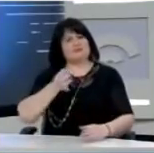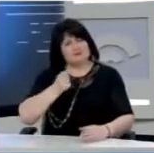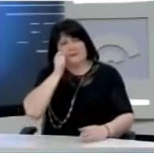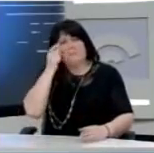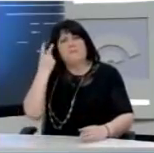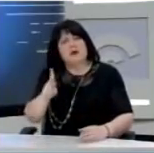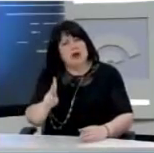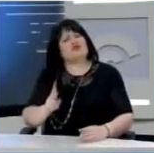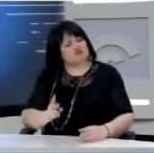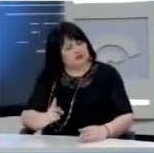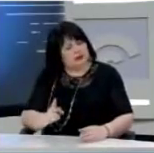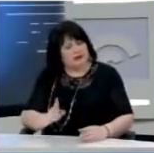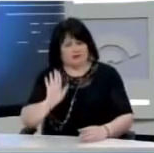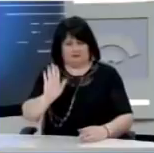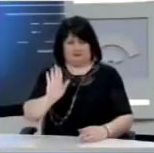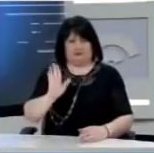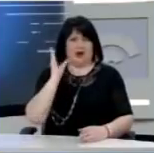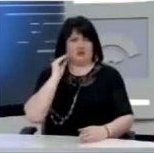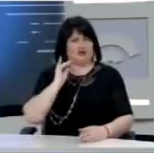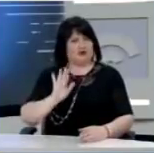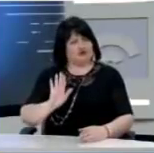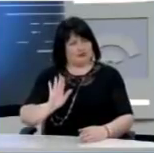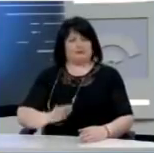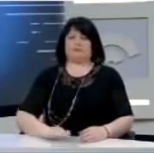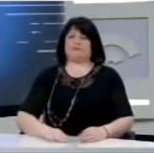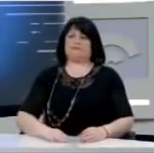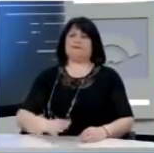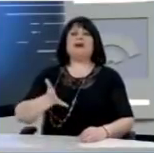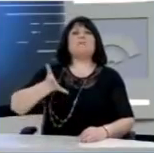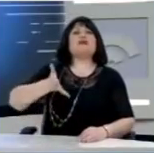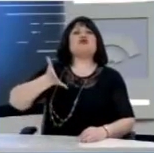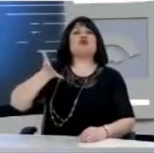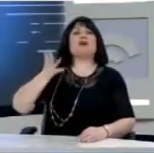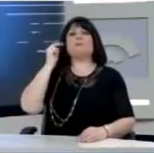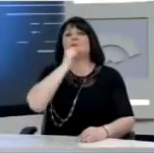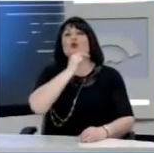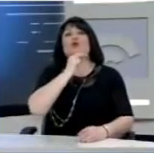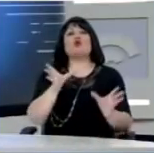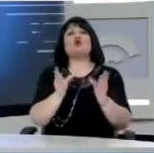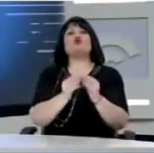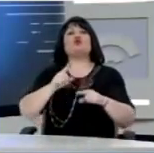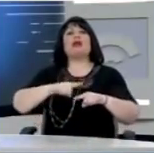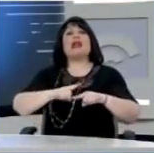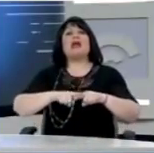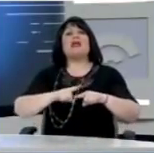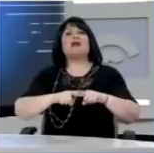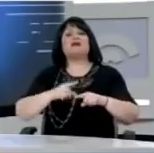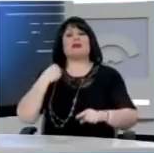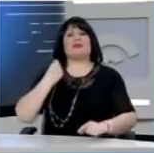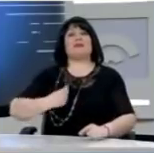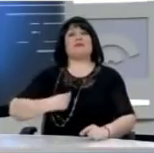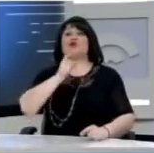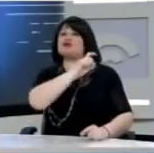σας. Κύριε Μητσοτάκη, ακούστε με, ακούστε με. Ο πατέρας σας ήταν πρωθυπουργός της χώρας. Είχε μια δημόσια